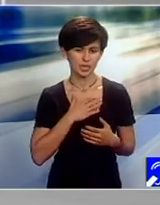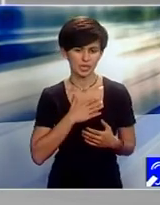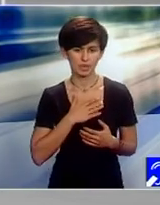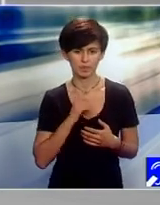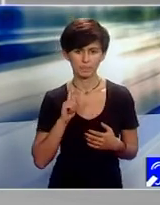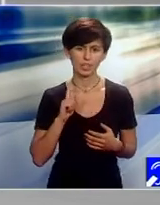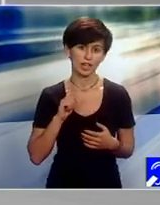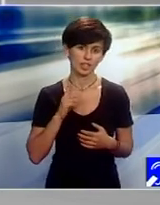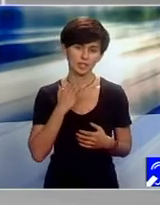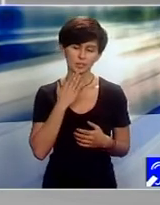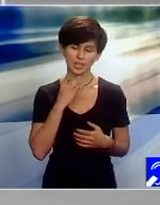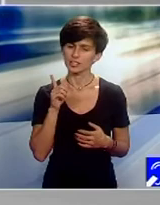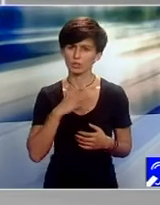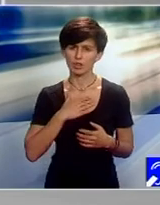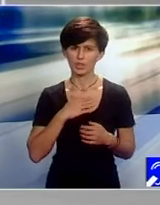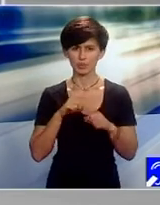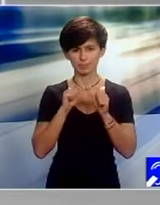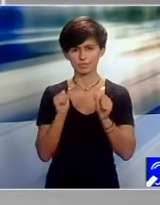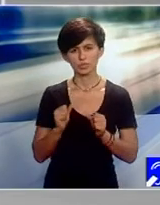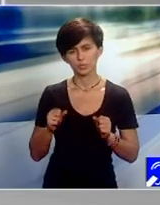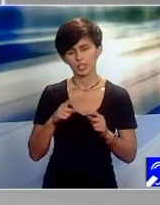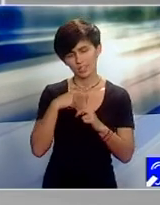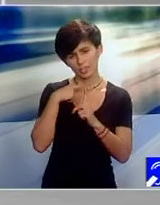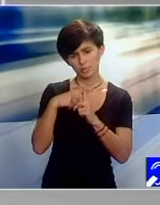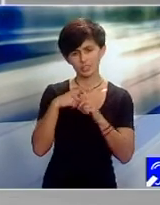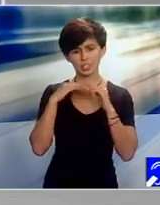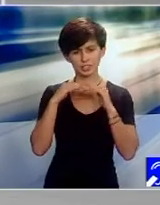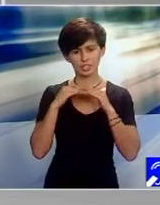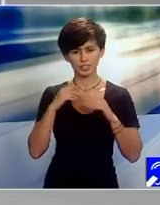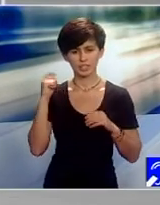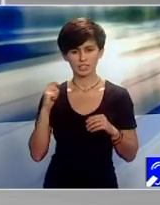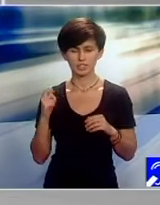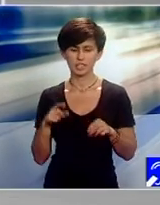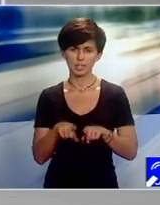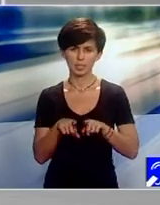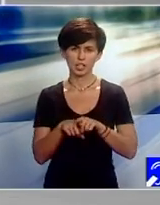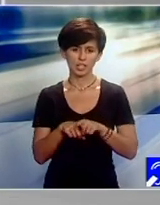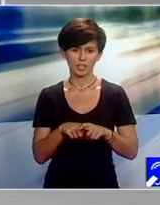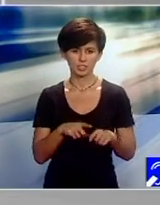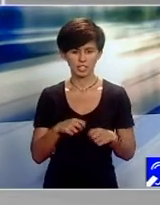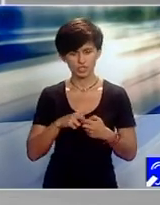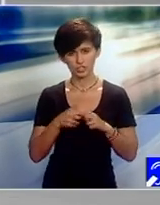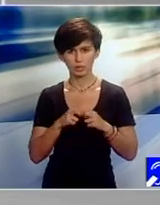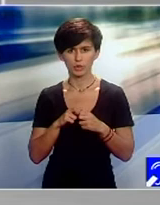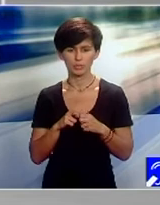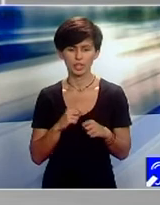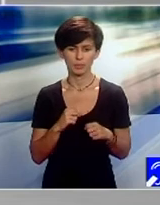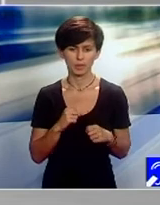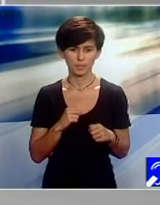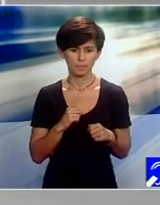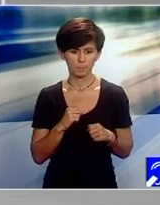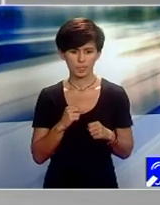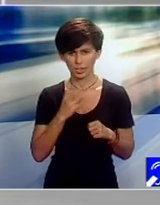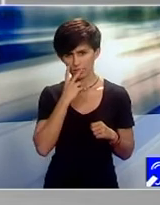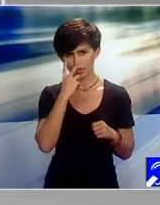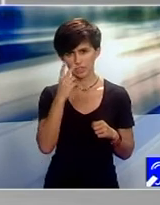de țară, cam aceleași probleme și aceleași abordări heirupiste sau de fațadă, o